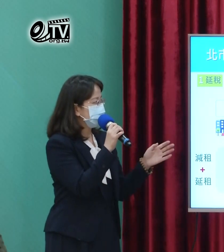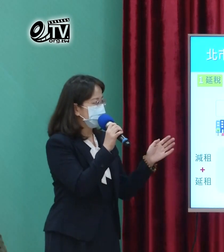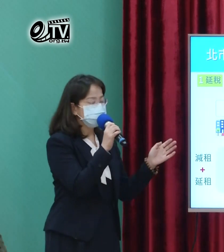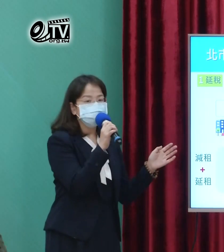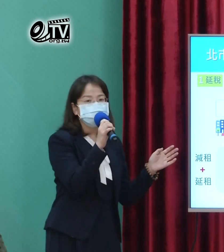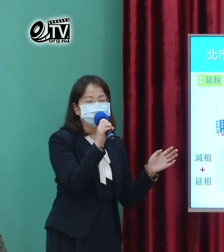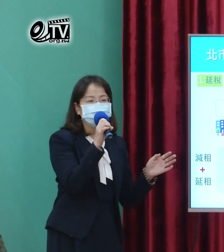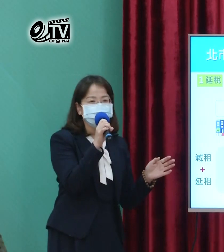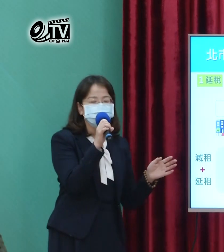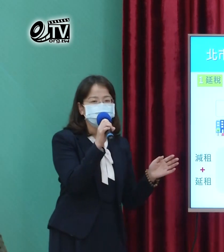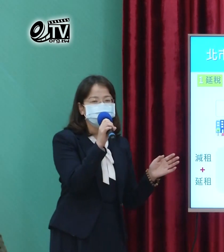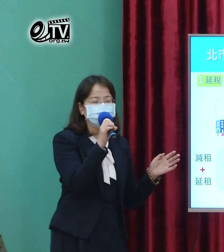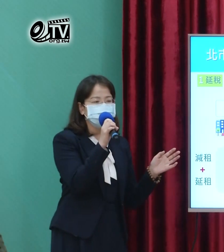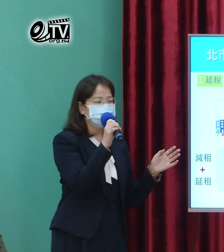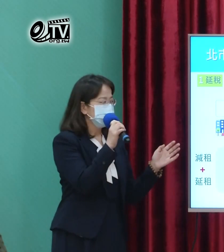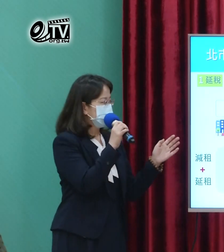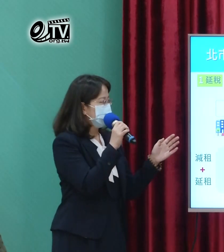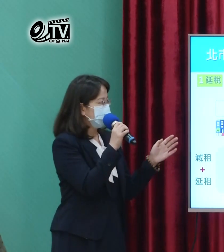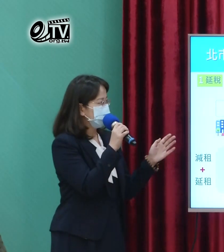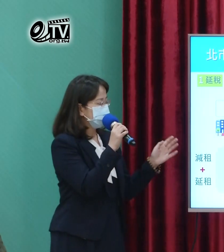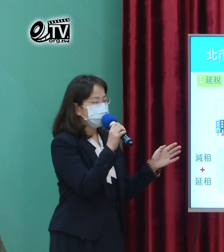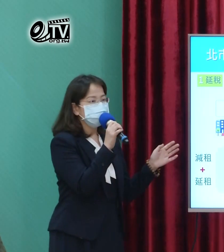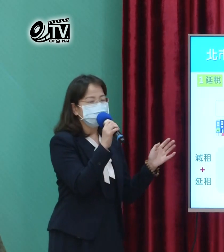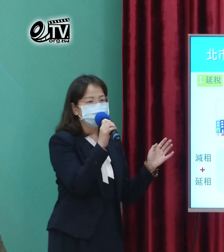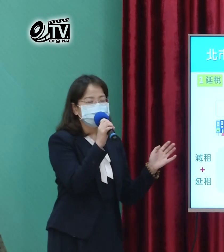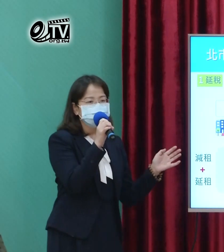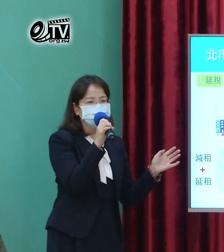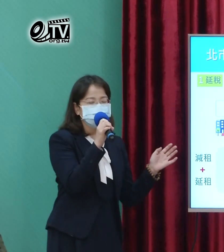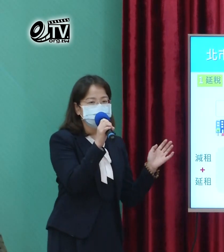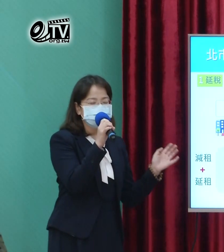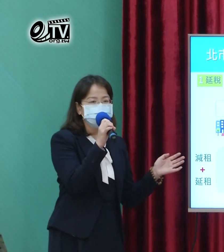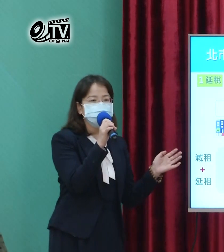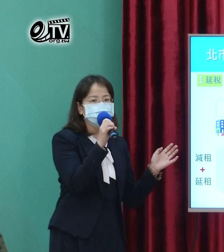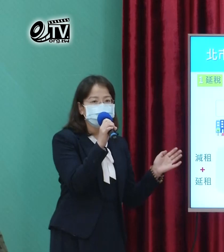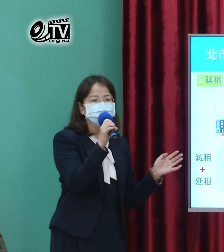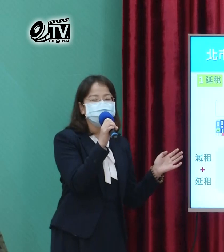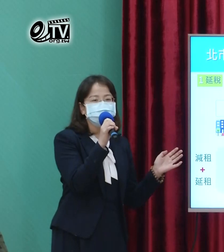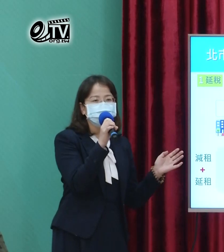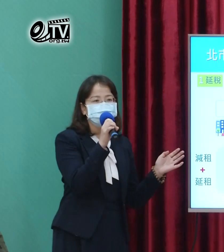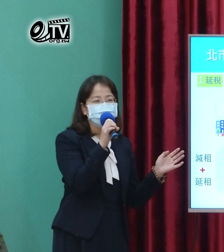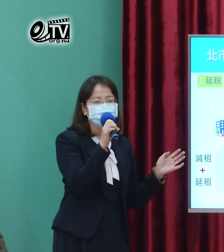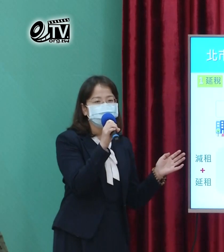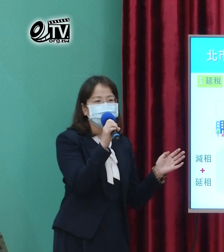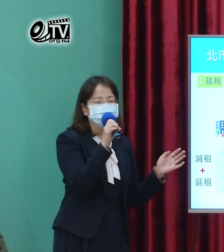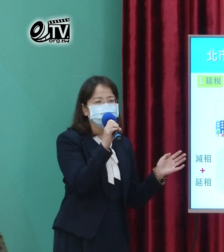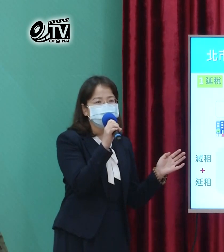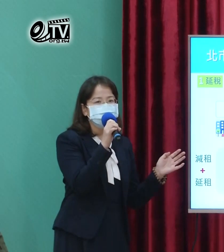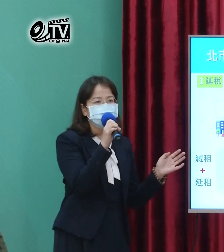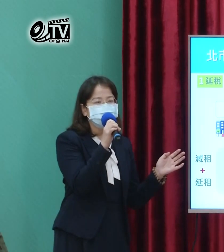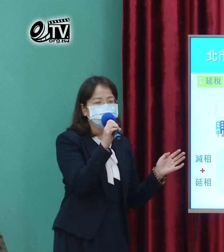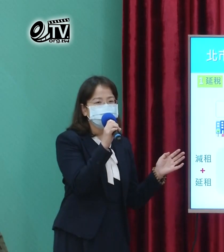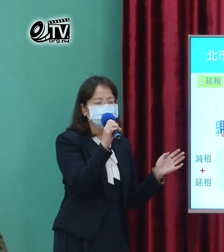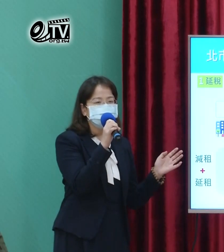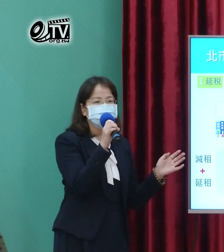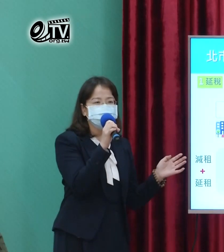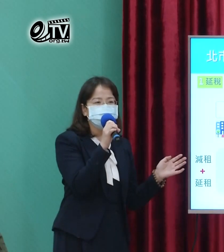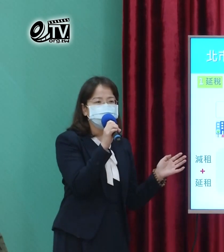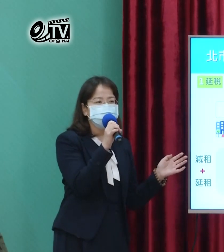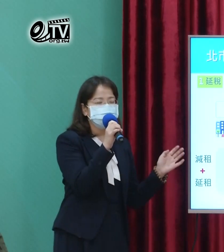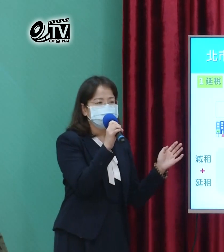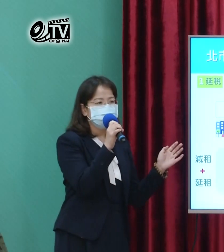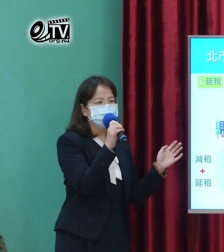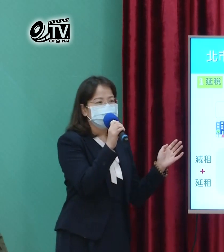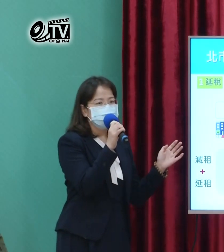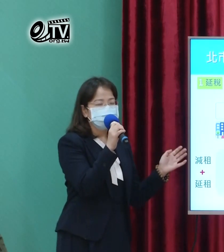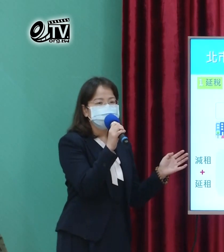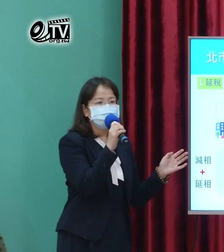本市的出租国宅和社宅的住户的一个减租和延租一个方案，那也希望就是可以协助